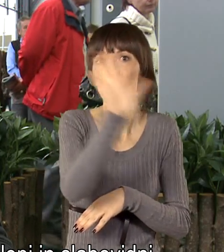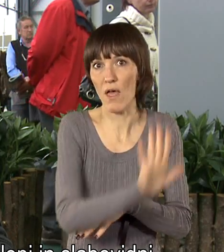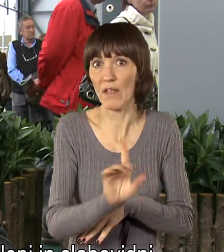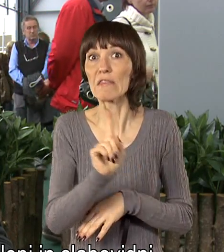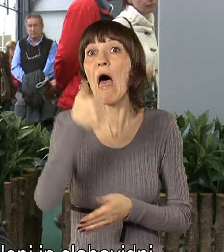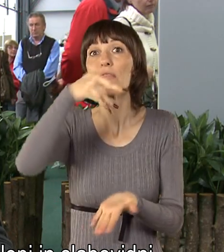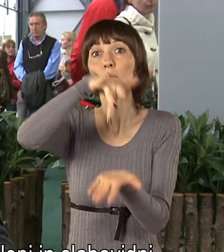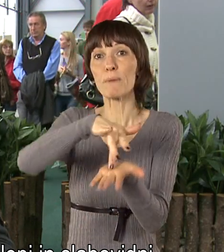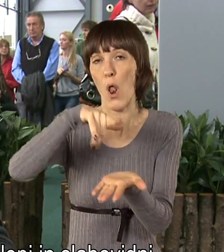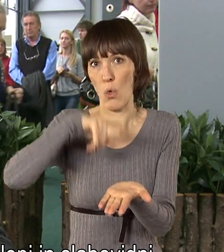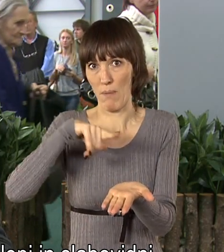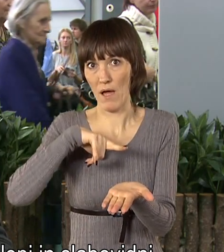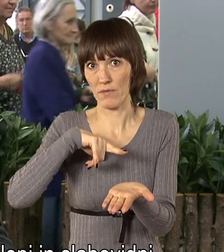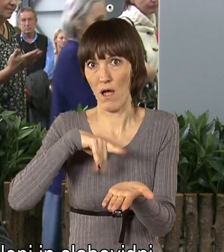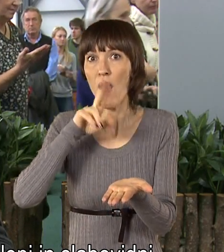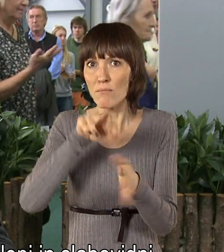samo v Ljubljani in okolici,